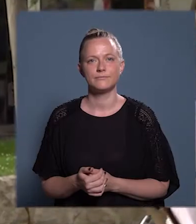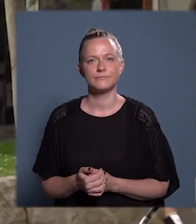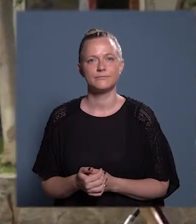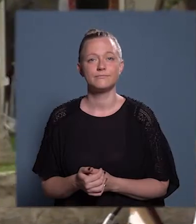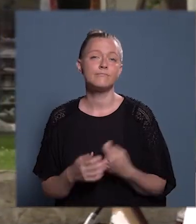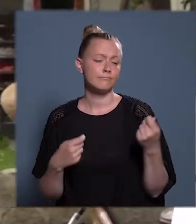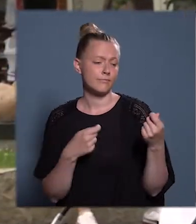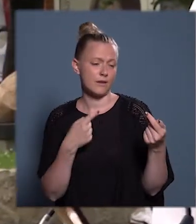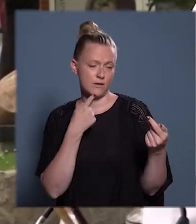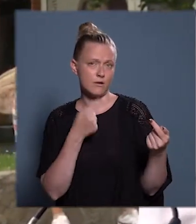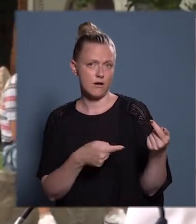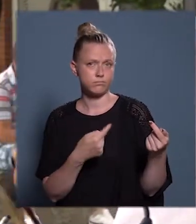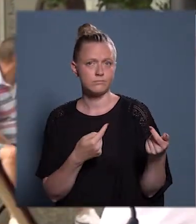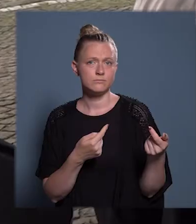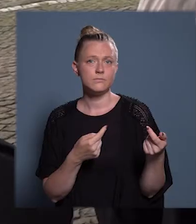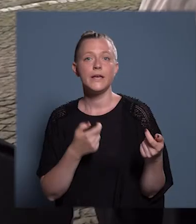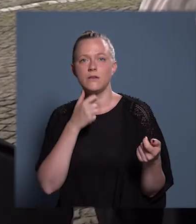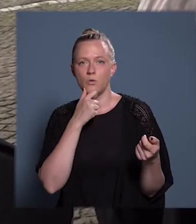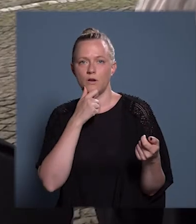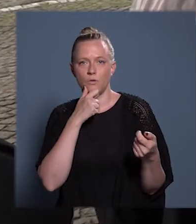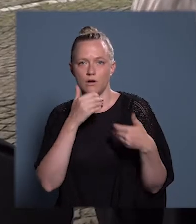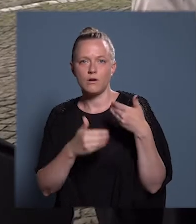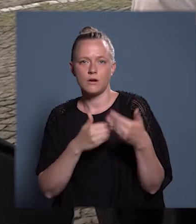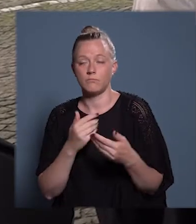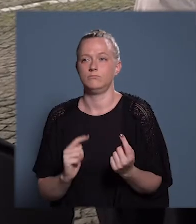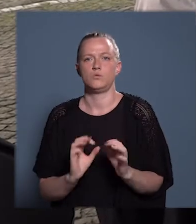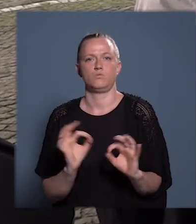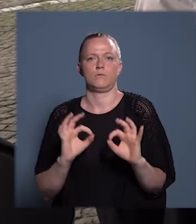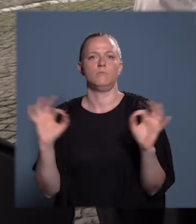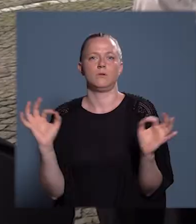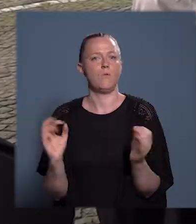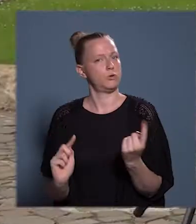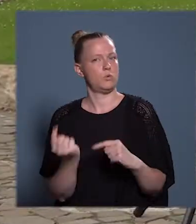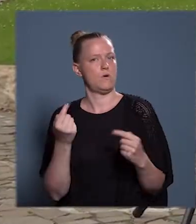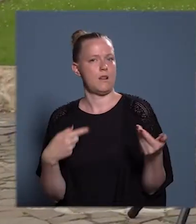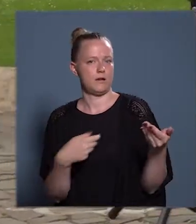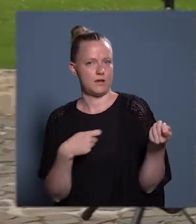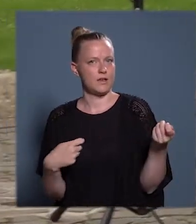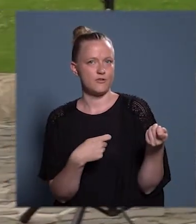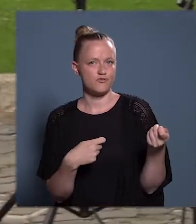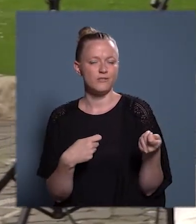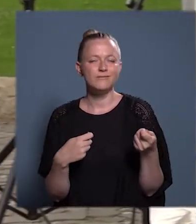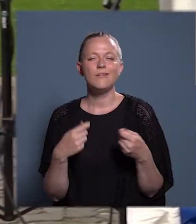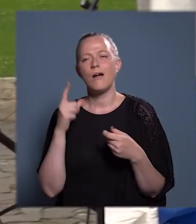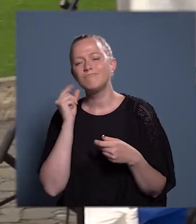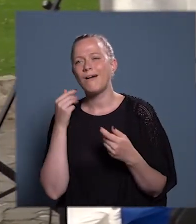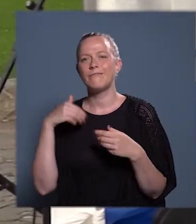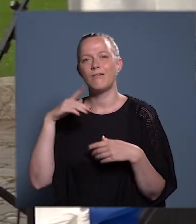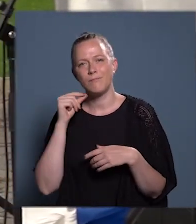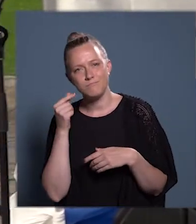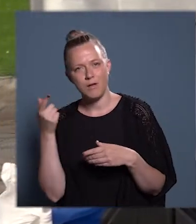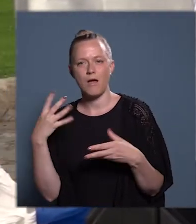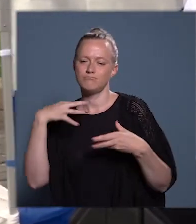Hegedűnél mondják például, hogy minél idősebb, annál jobb, annál különlegesebb hangszer, és itt ugye két felmenőnek a lelkét is